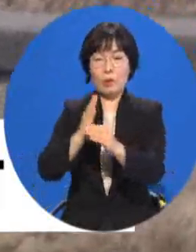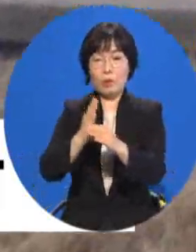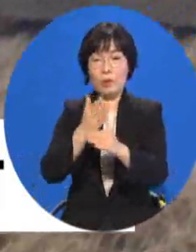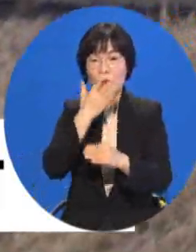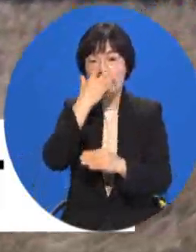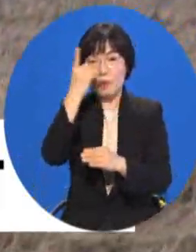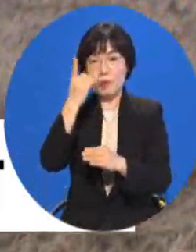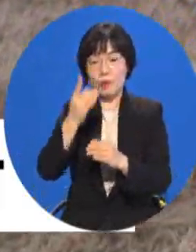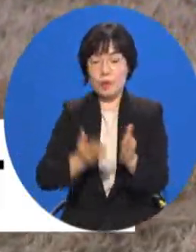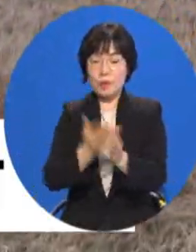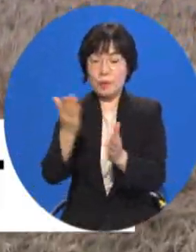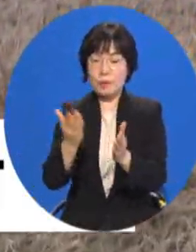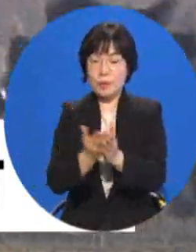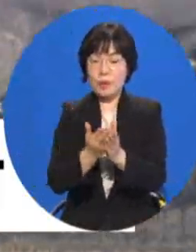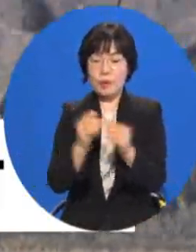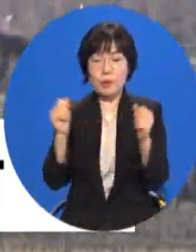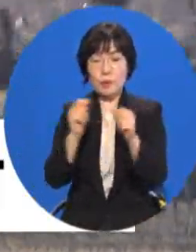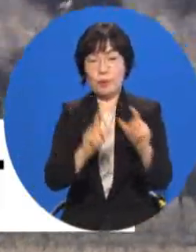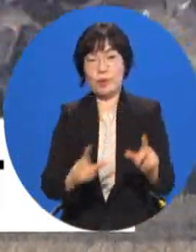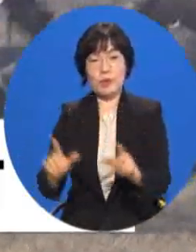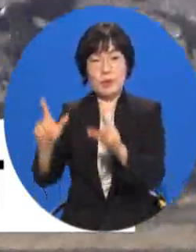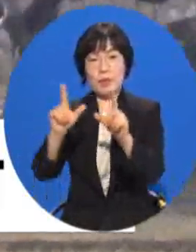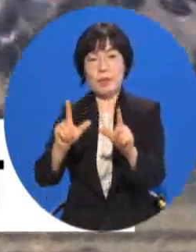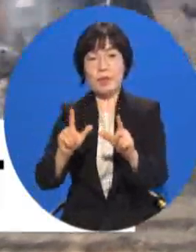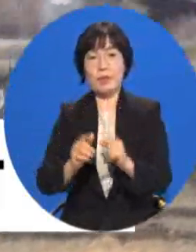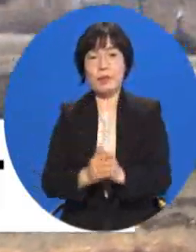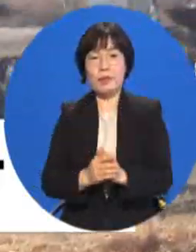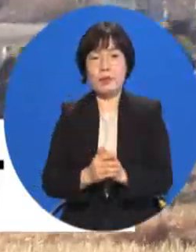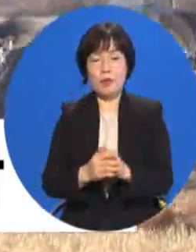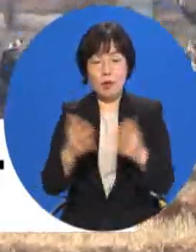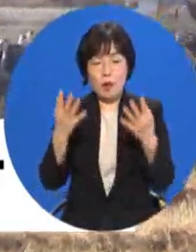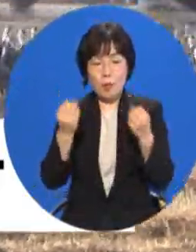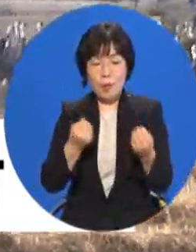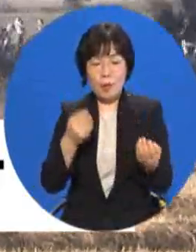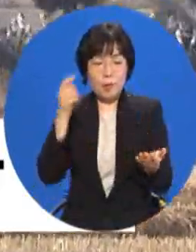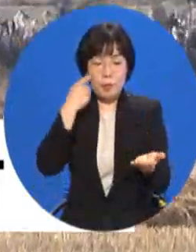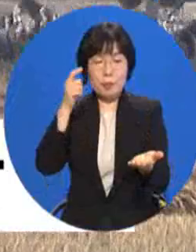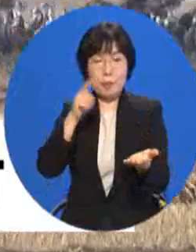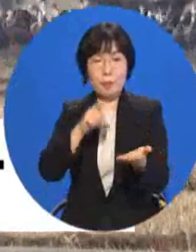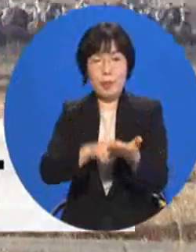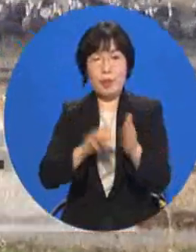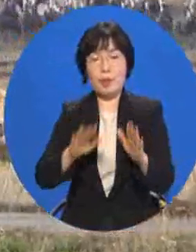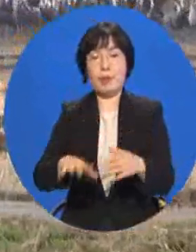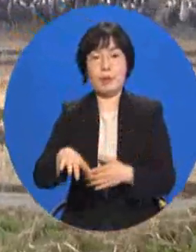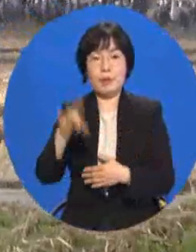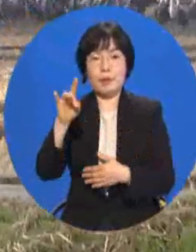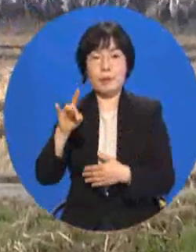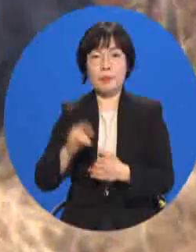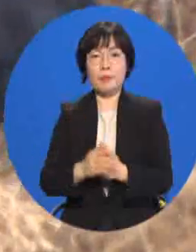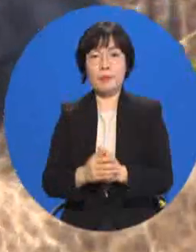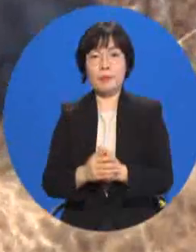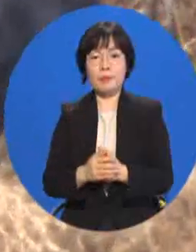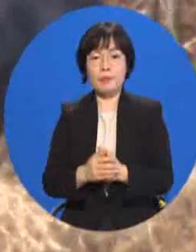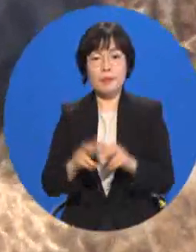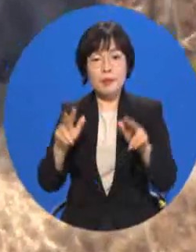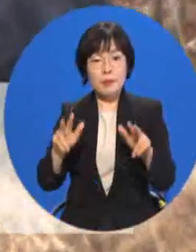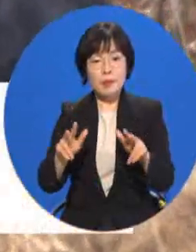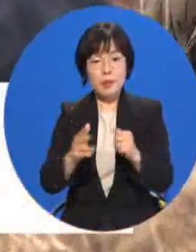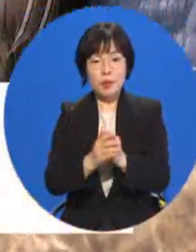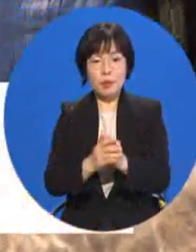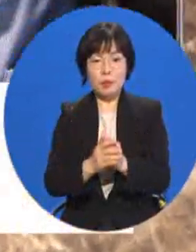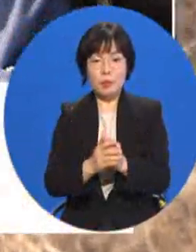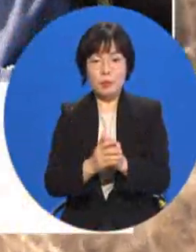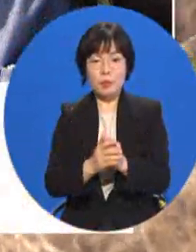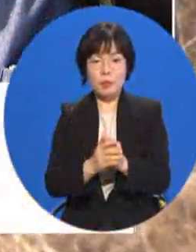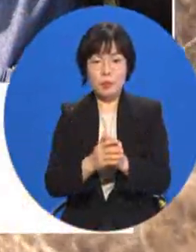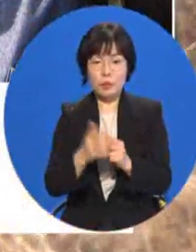중간 기착지로 순천만에 내려앉은 겁니다. 수천 마리가 한 번에 목격된 건 이번이 처음입니다. 지금 이제 폭상 시기가